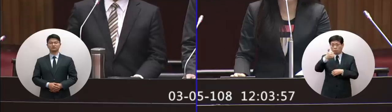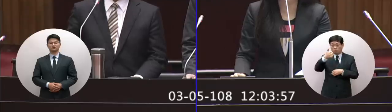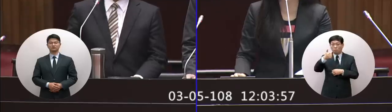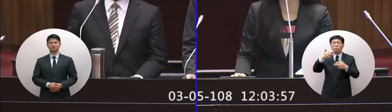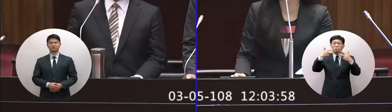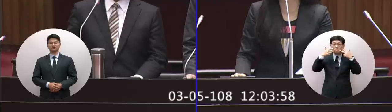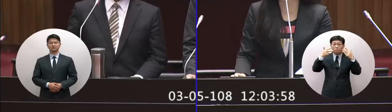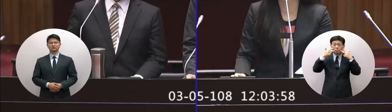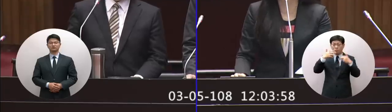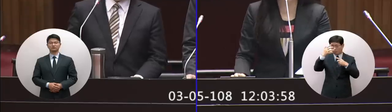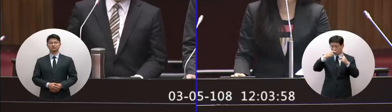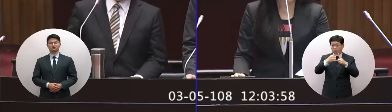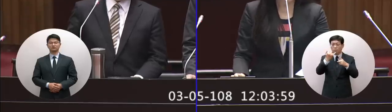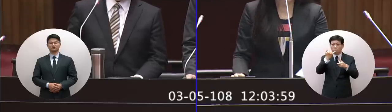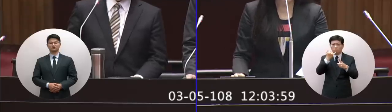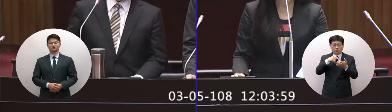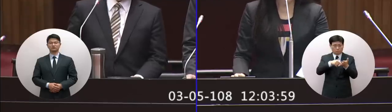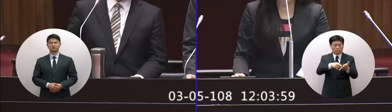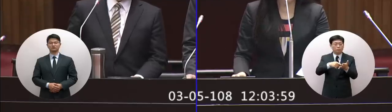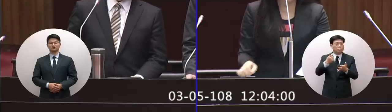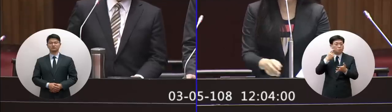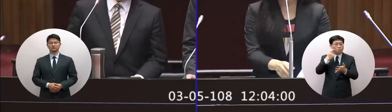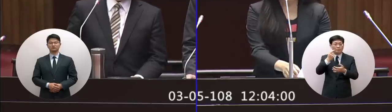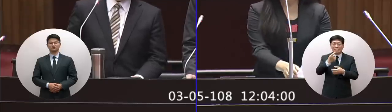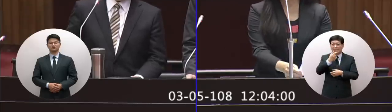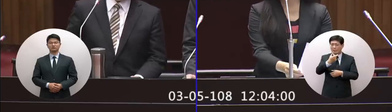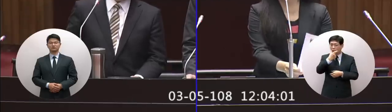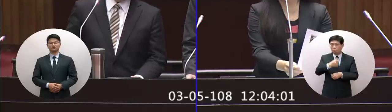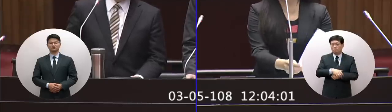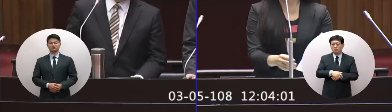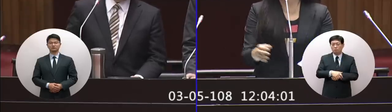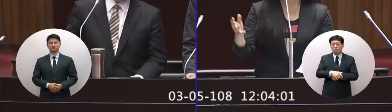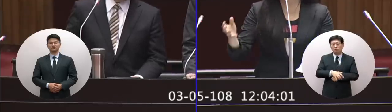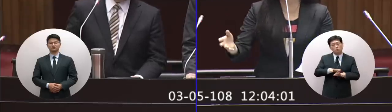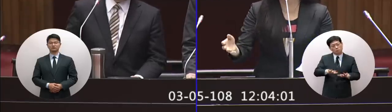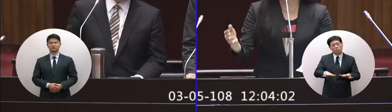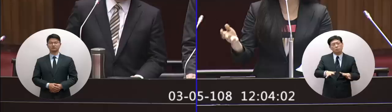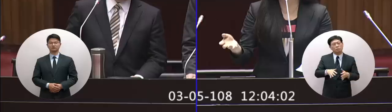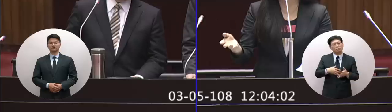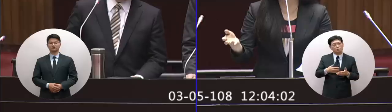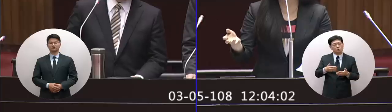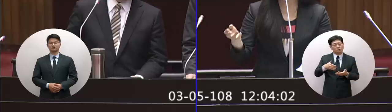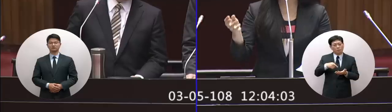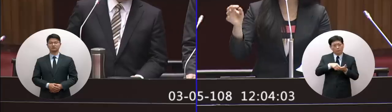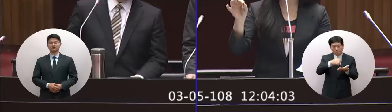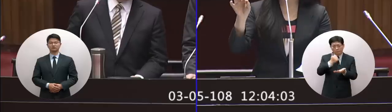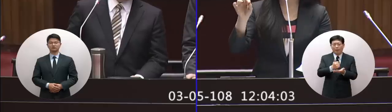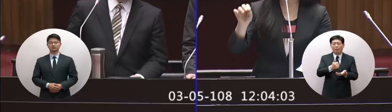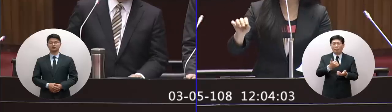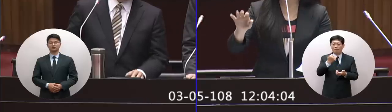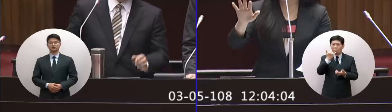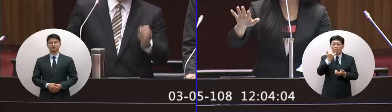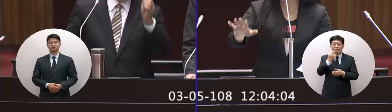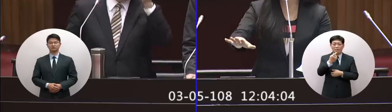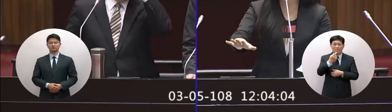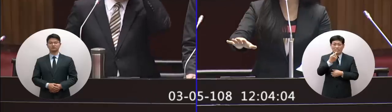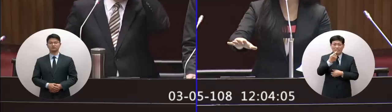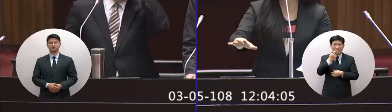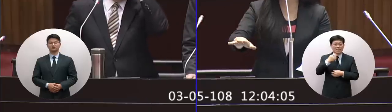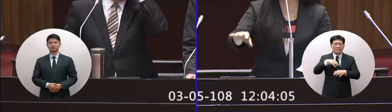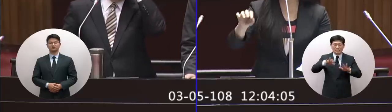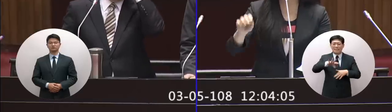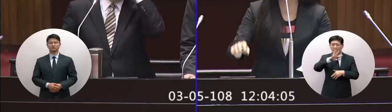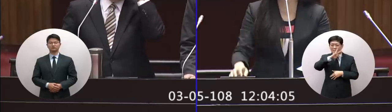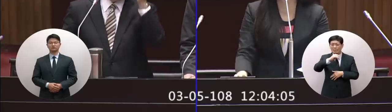民老人来装假牙，那虽然我好不容易有争取到原住民补助假牙到降